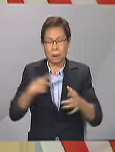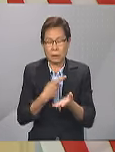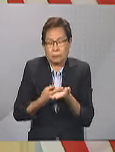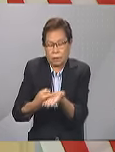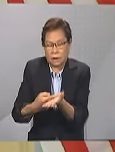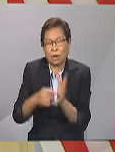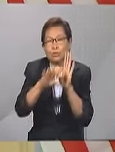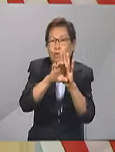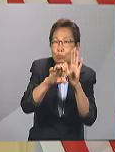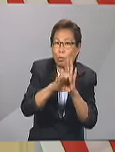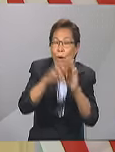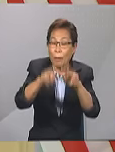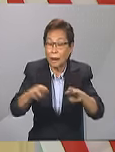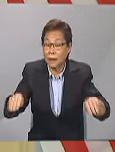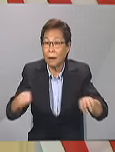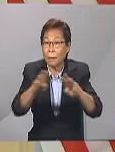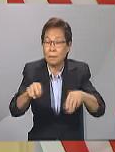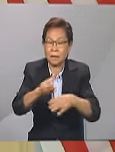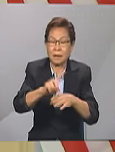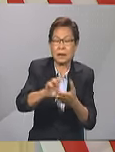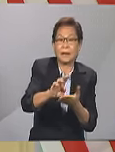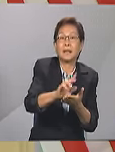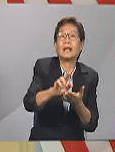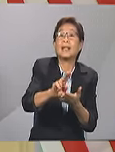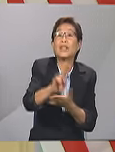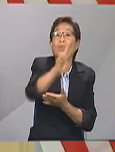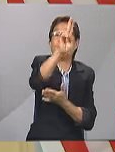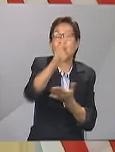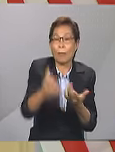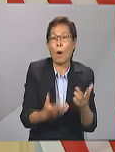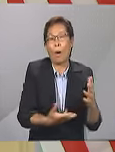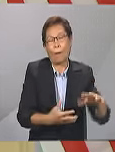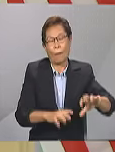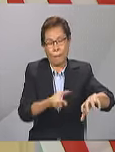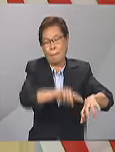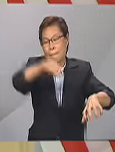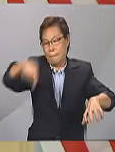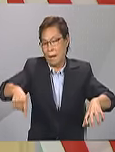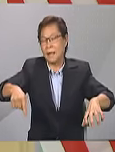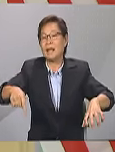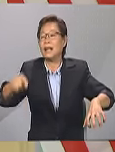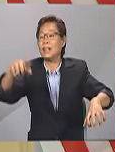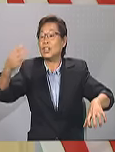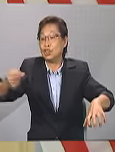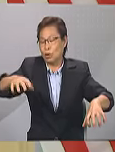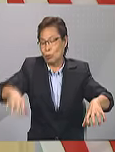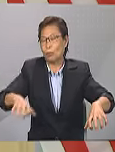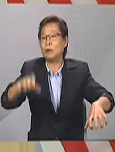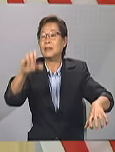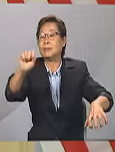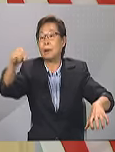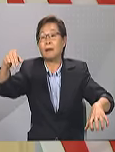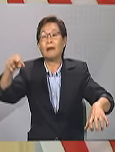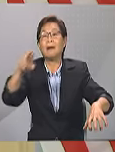sebagai contoh pelajar di kempos nak balik Dzulhijjah hendak balik ke Simpang renggam yang mana